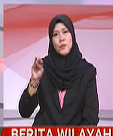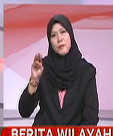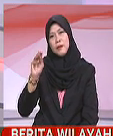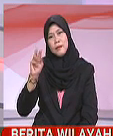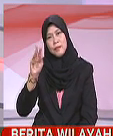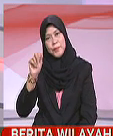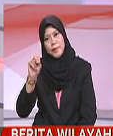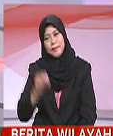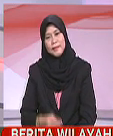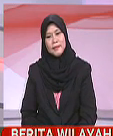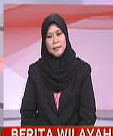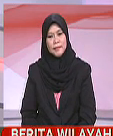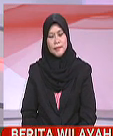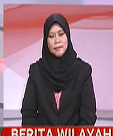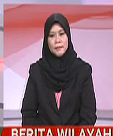Buma.